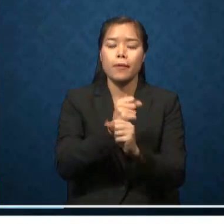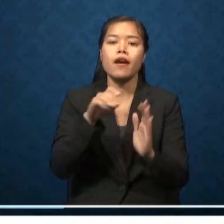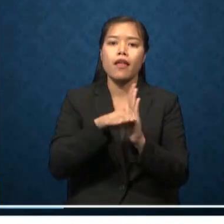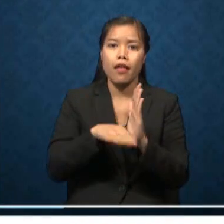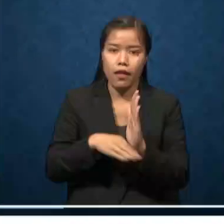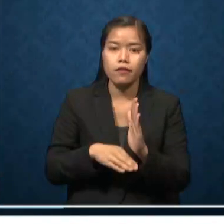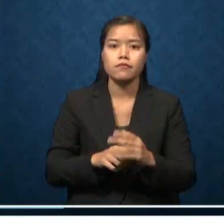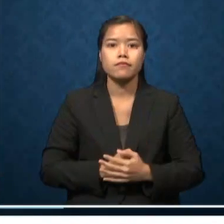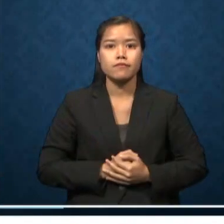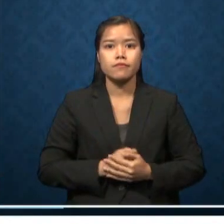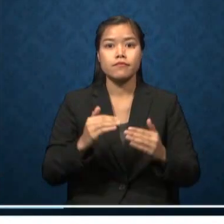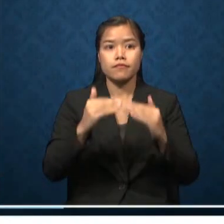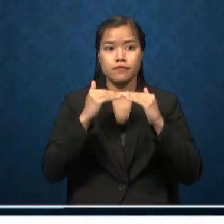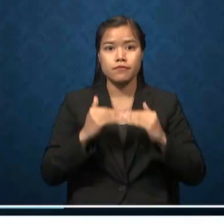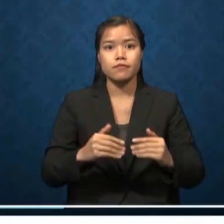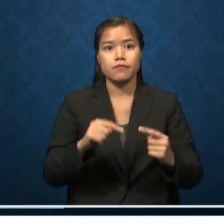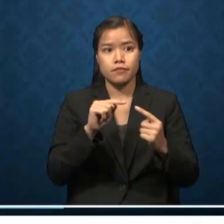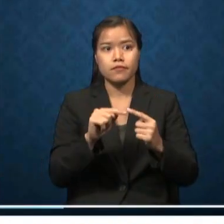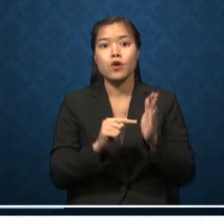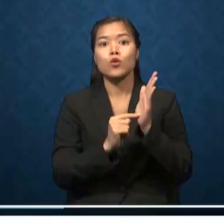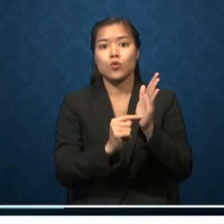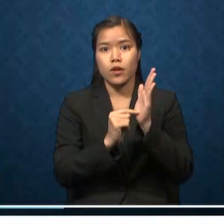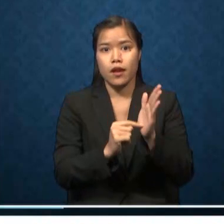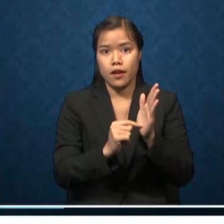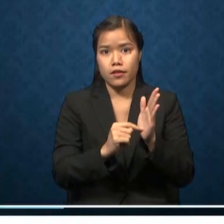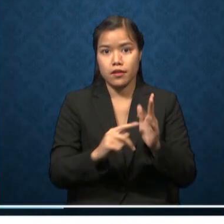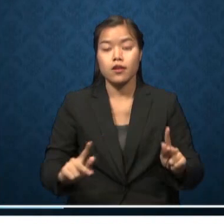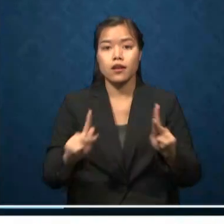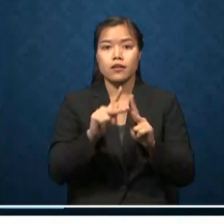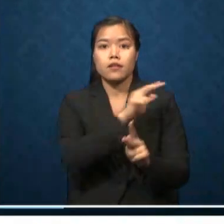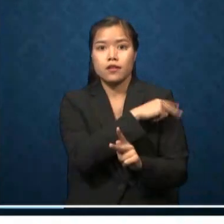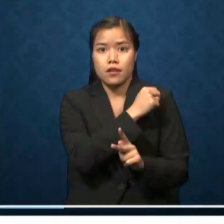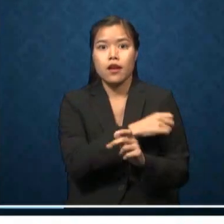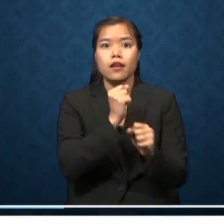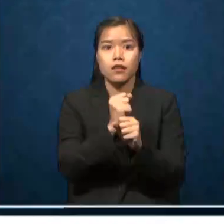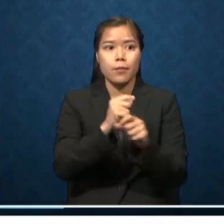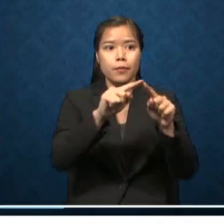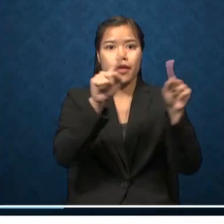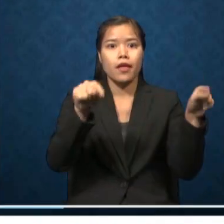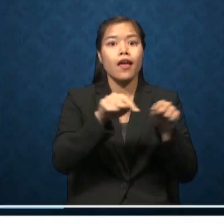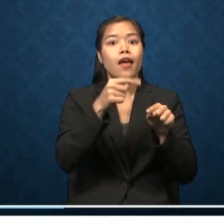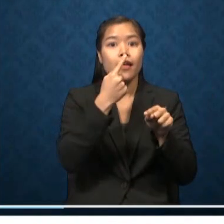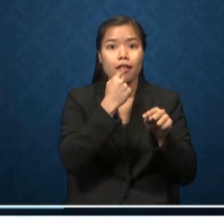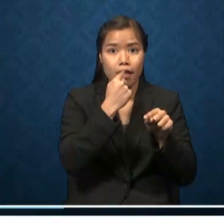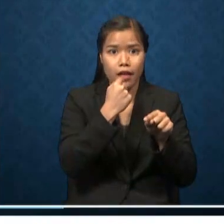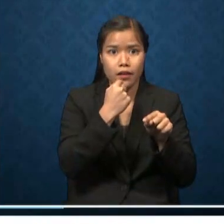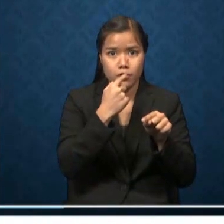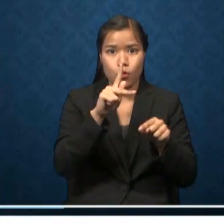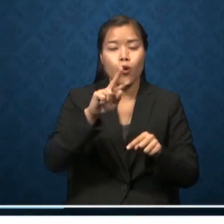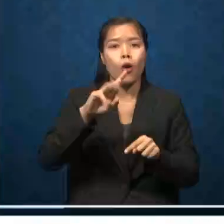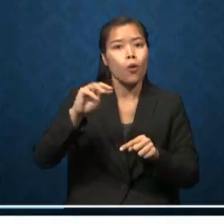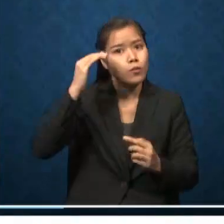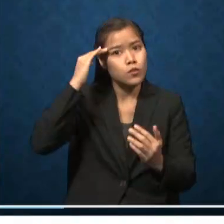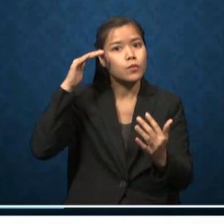ค่ะอันนี้เป็น Houseโมเดลที่กระทรวงสาธารณสุขได้ทำนะคะกล่องสีแดงเป็นส่วนที่กรมสุขภาพจิตเลงเห็นปัญหา